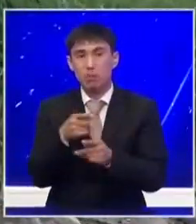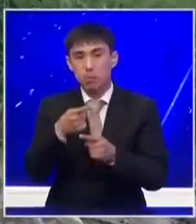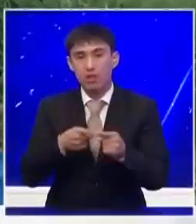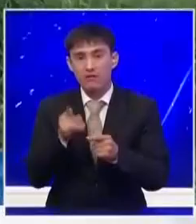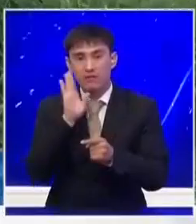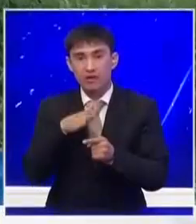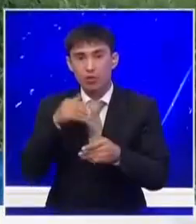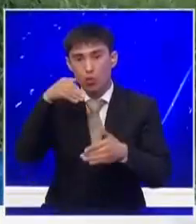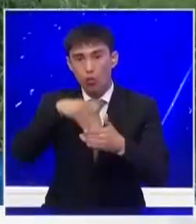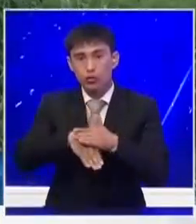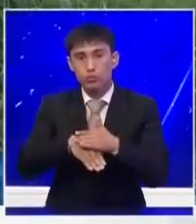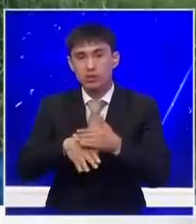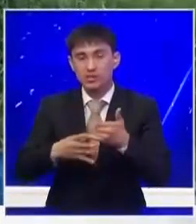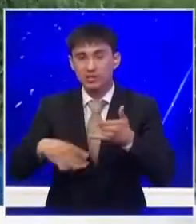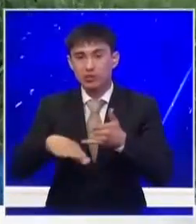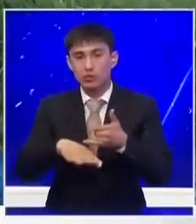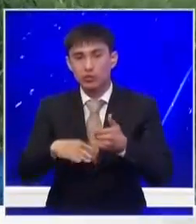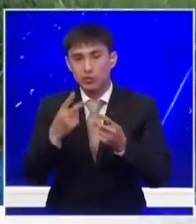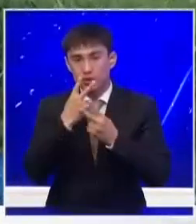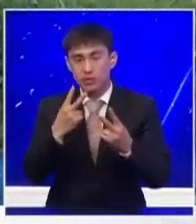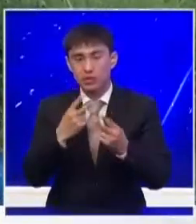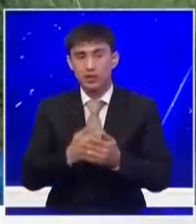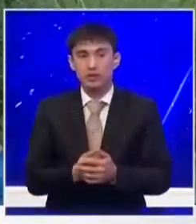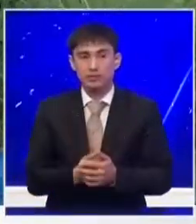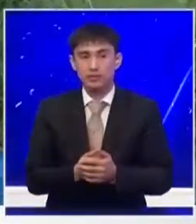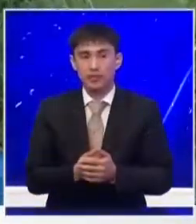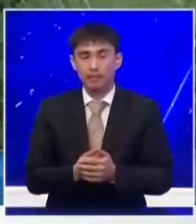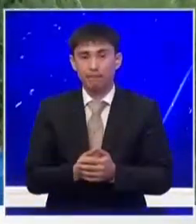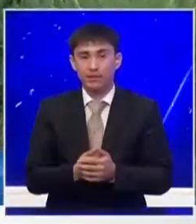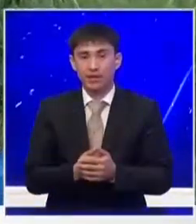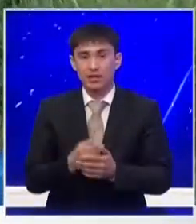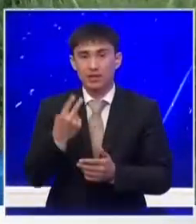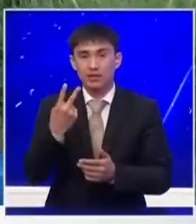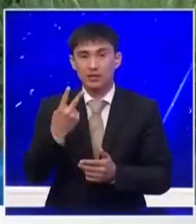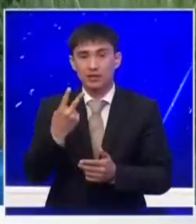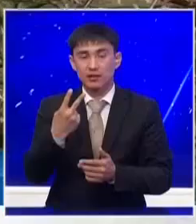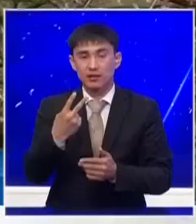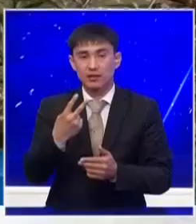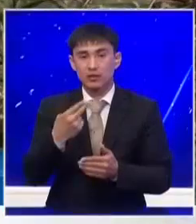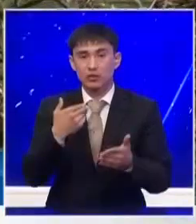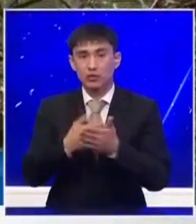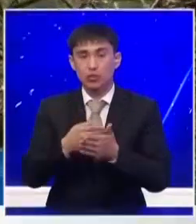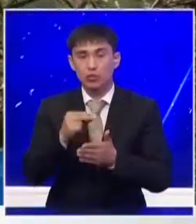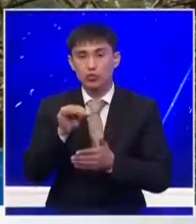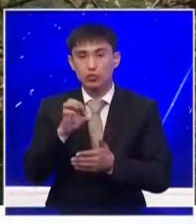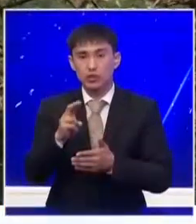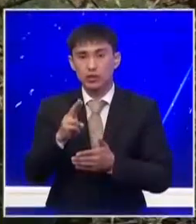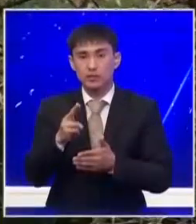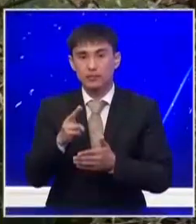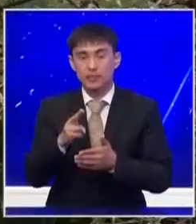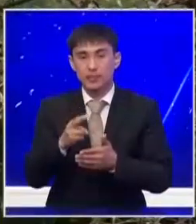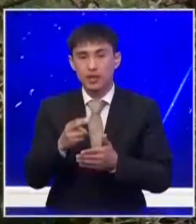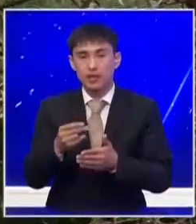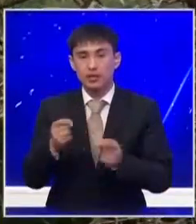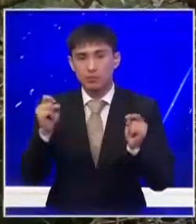воды уходит под землю. Мы вот сами смотрели, 2,5 куба мы загоняем от головы, от чумы. На змеятник на